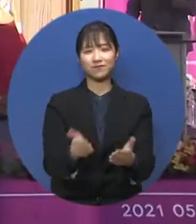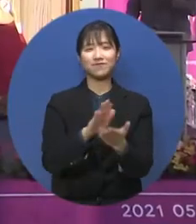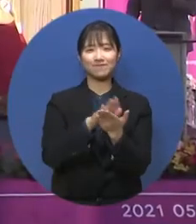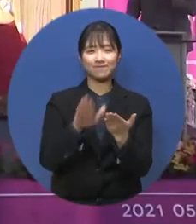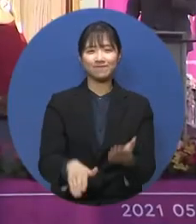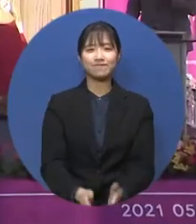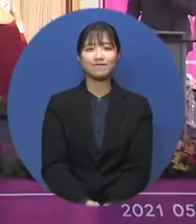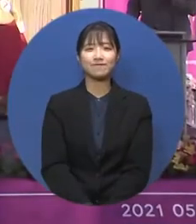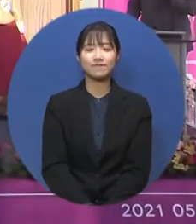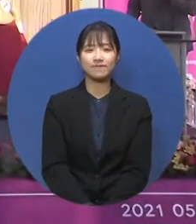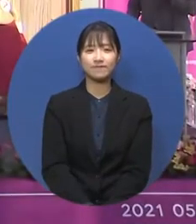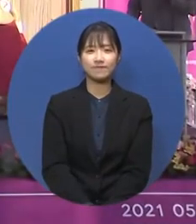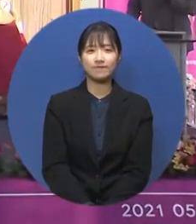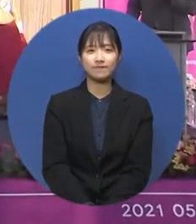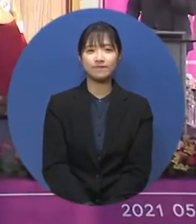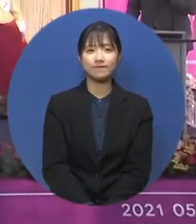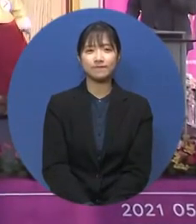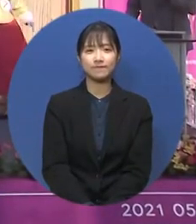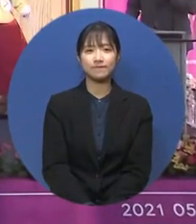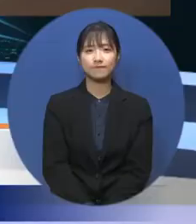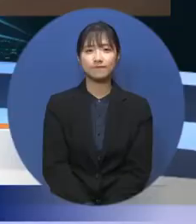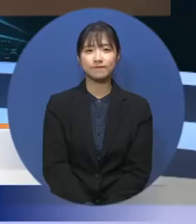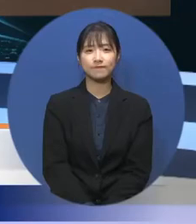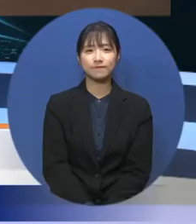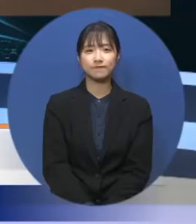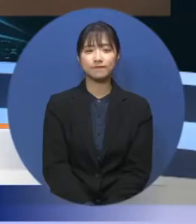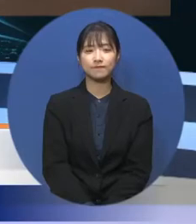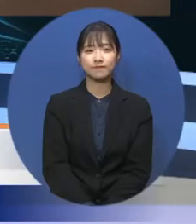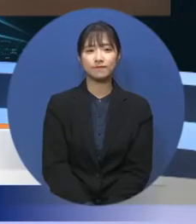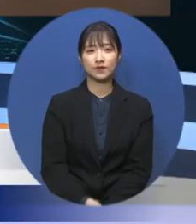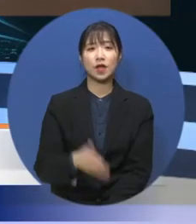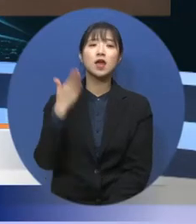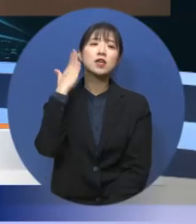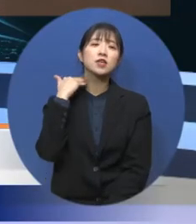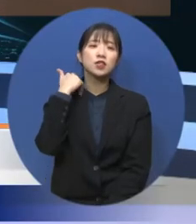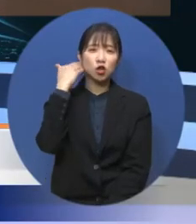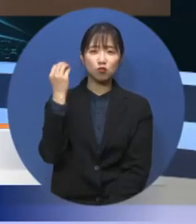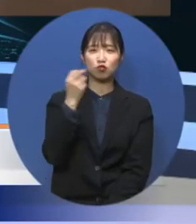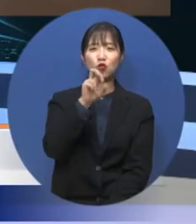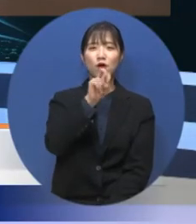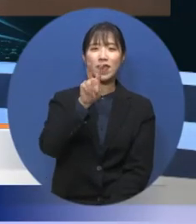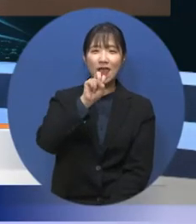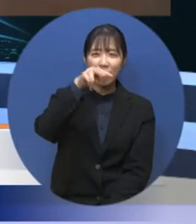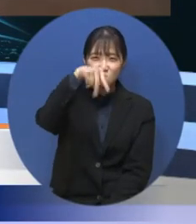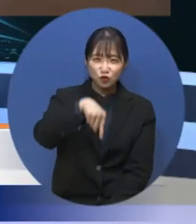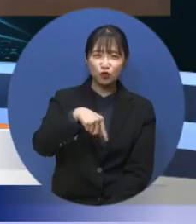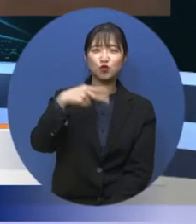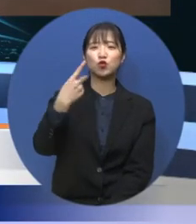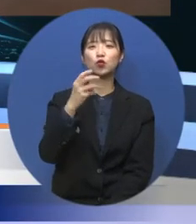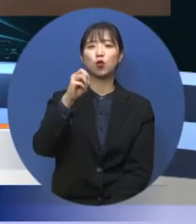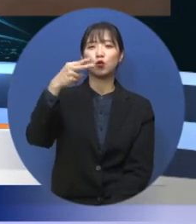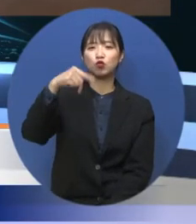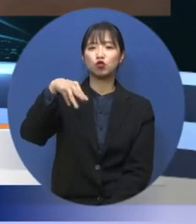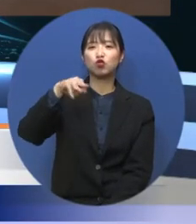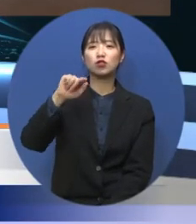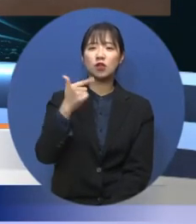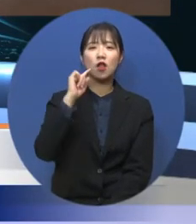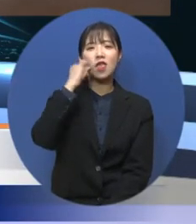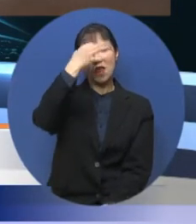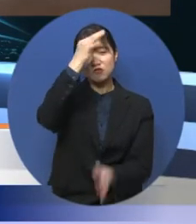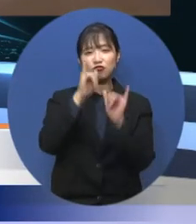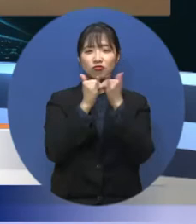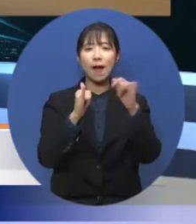복지TV 전북방송 최정은이었습니다. 의정부시와 양주시 그리고 동두천시 예술가 100명이